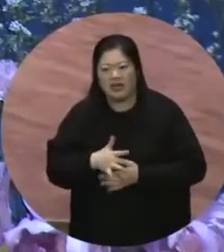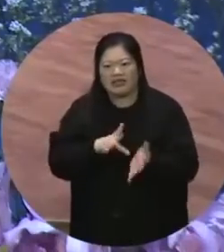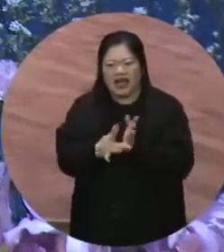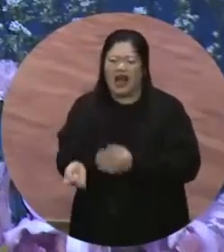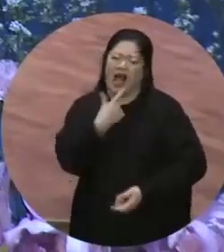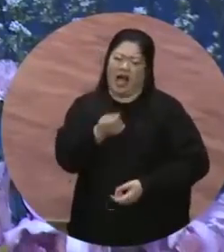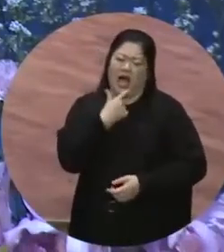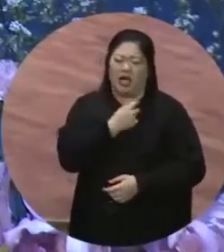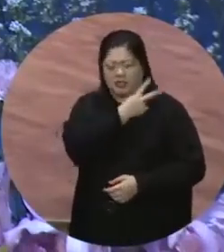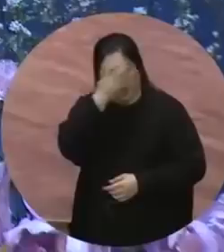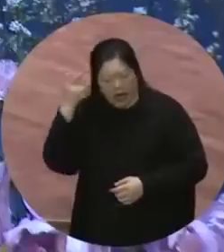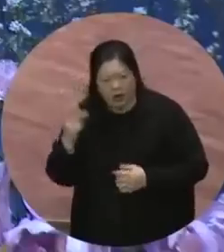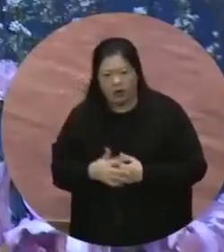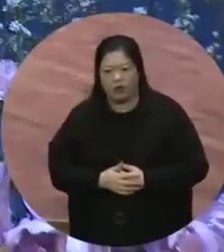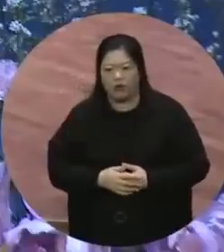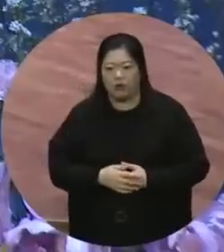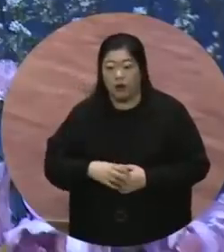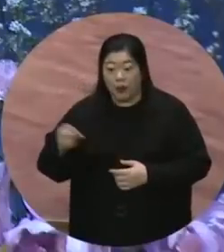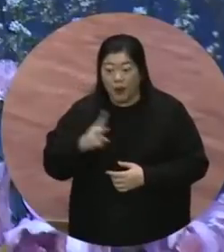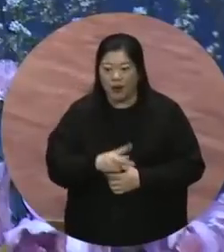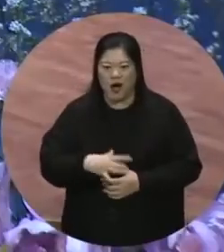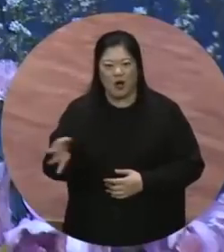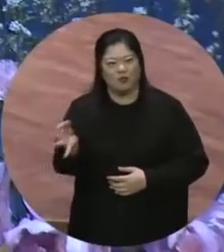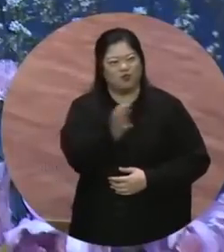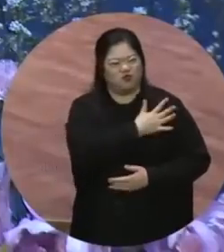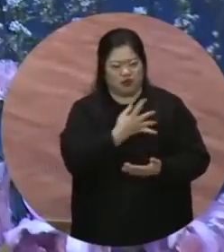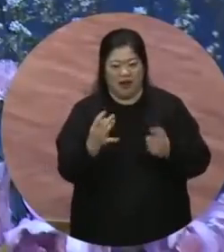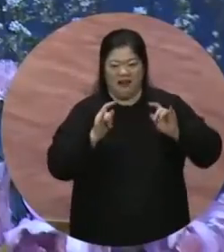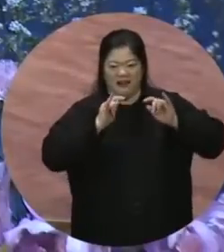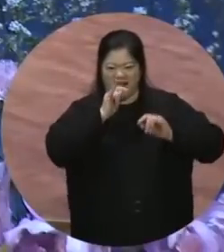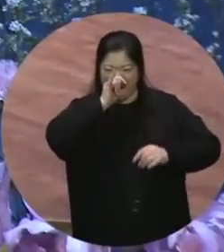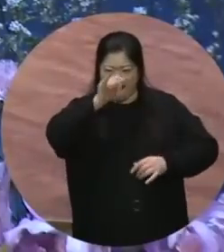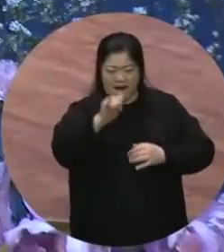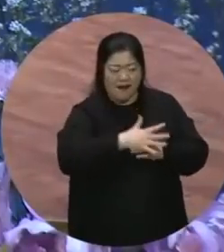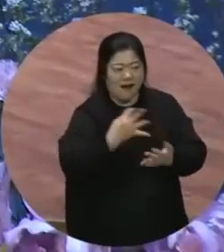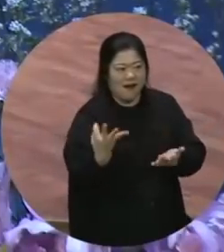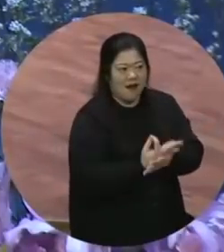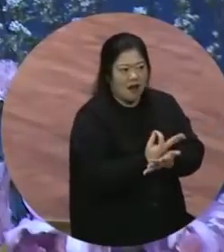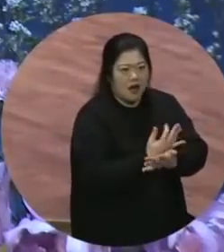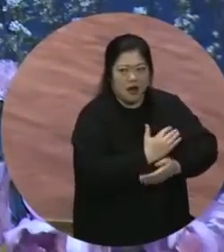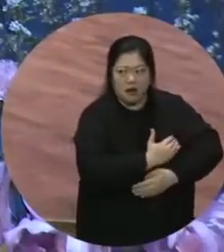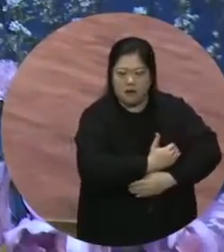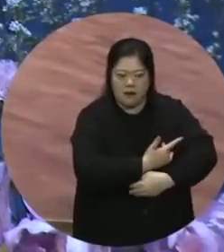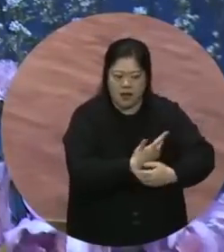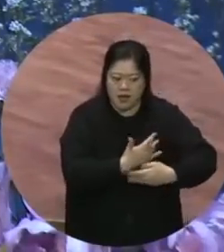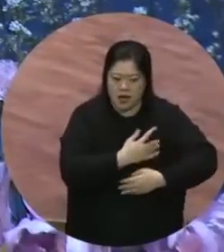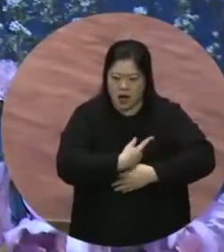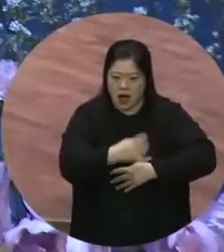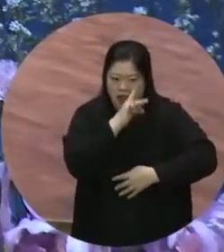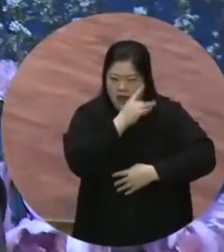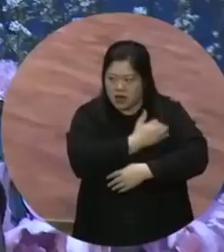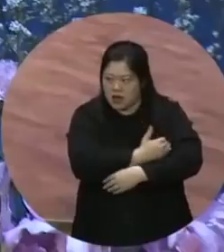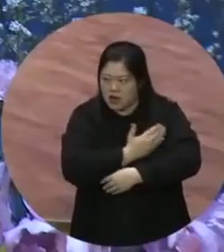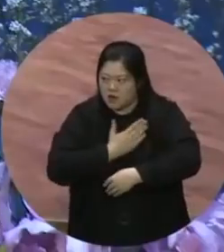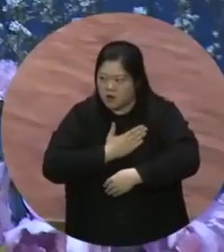돈 많아도 소용없고 권력 많아도 소용없어. 불신자들은 그래. 열두가지 잡혀가지고